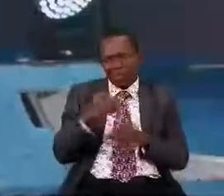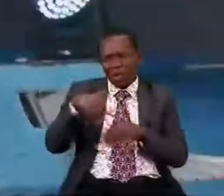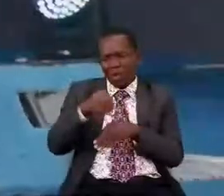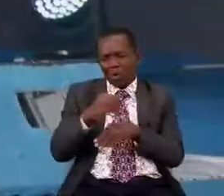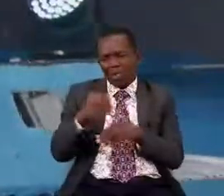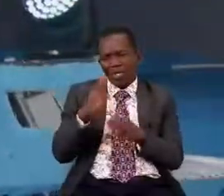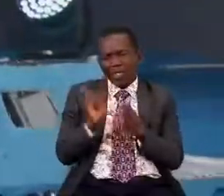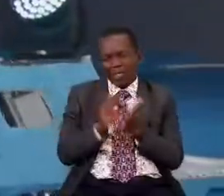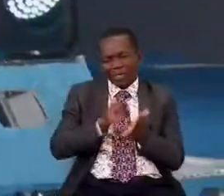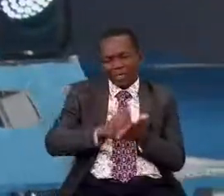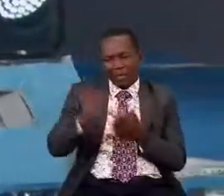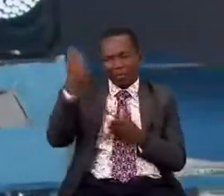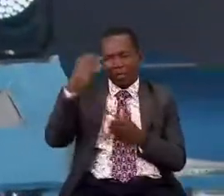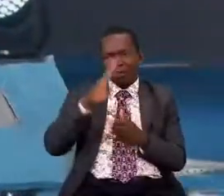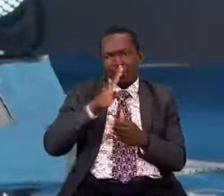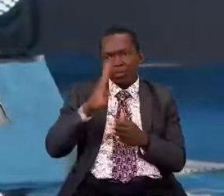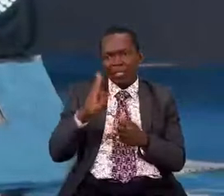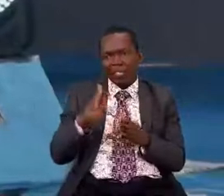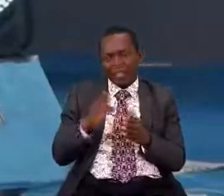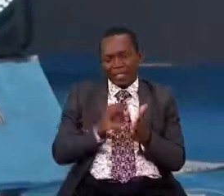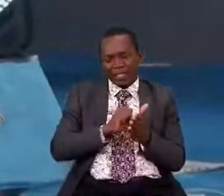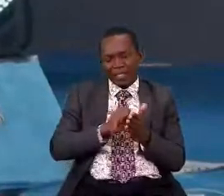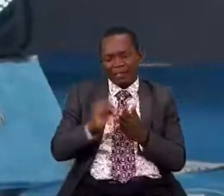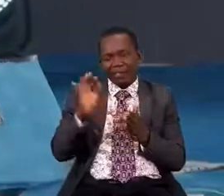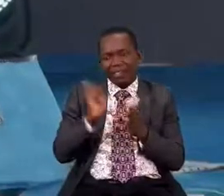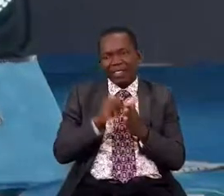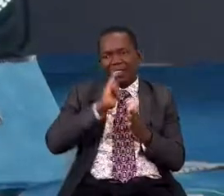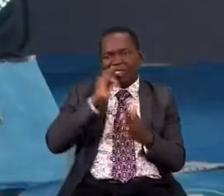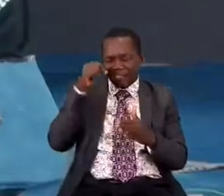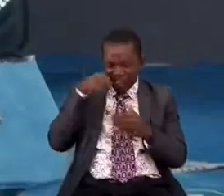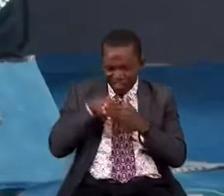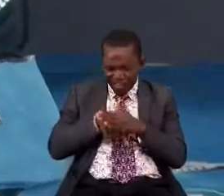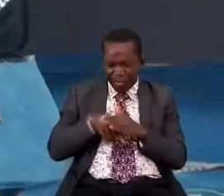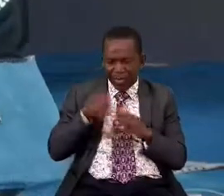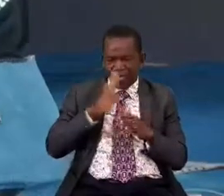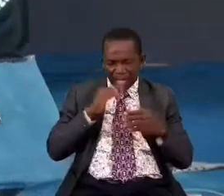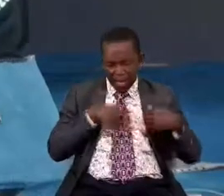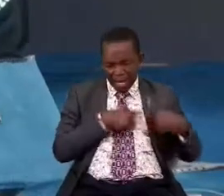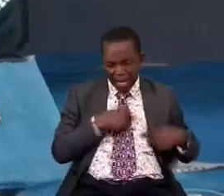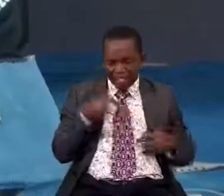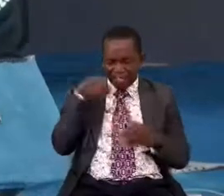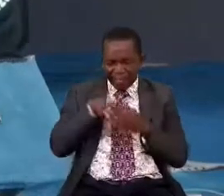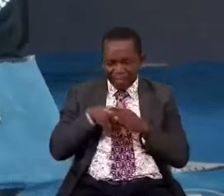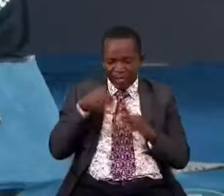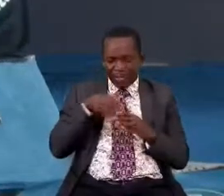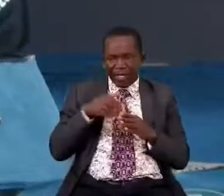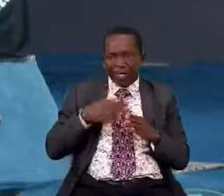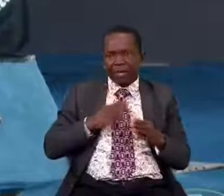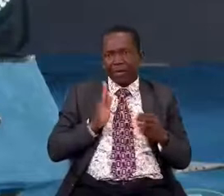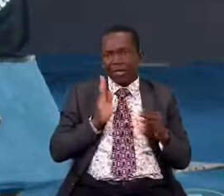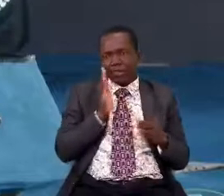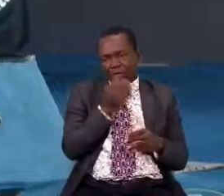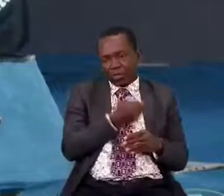cœur, profonde dans ton âme, profonde dans l'expérience et la puissance du Saint-Esprit que tu